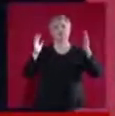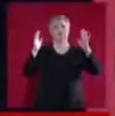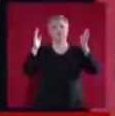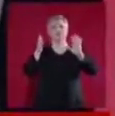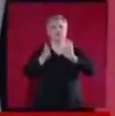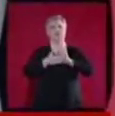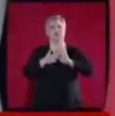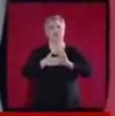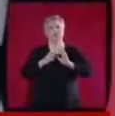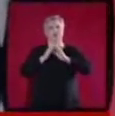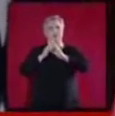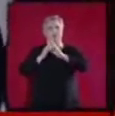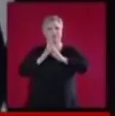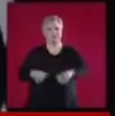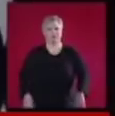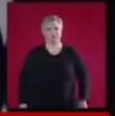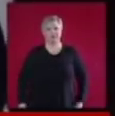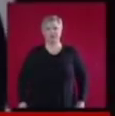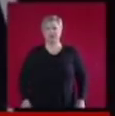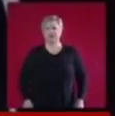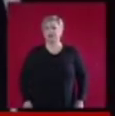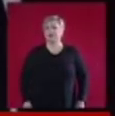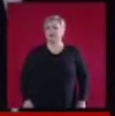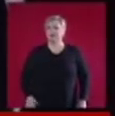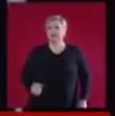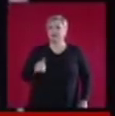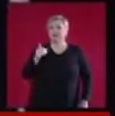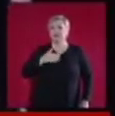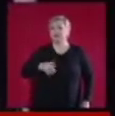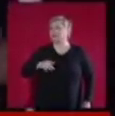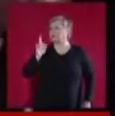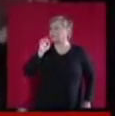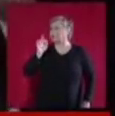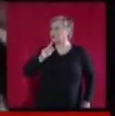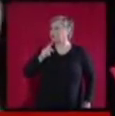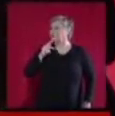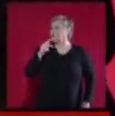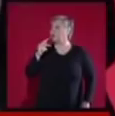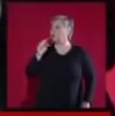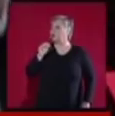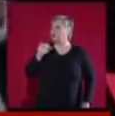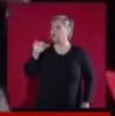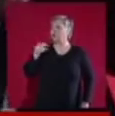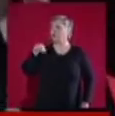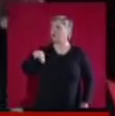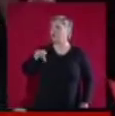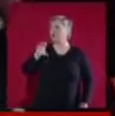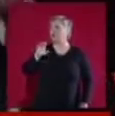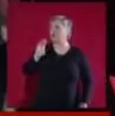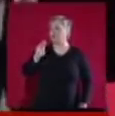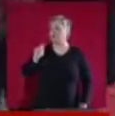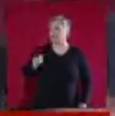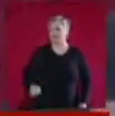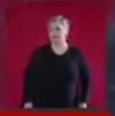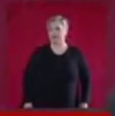χρόνια και η επόμενη ευρωβουλευτή μας η κωνσταντίνα κούνεβα σύμβολο μάχης ενάντια στην